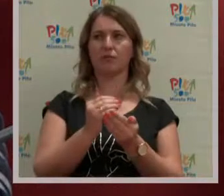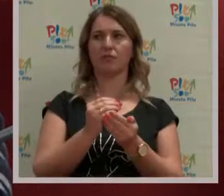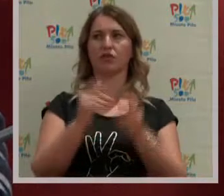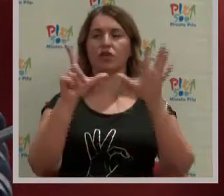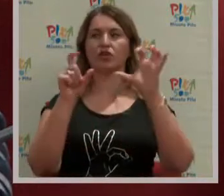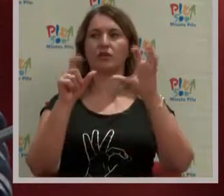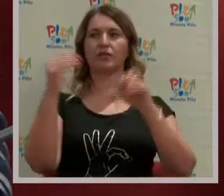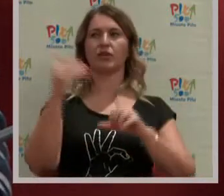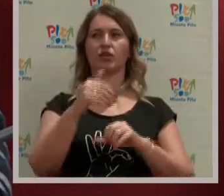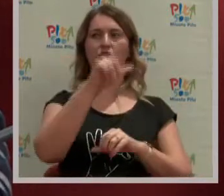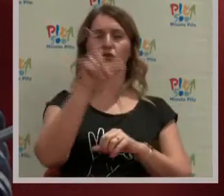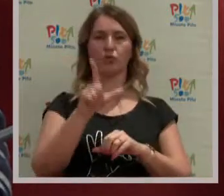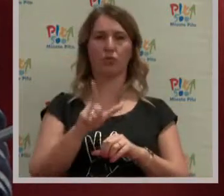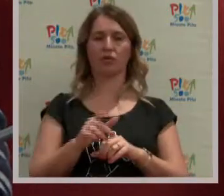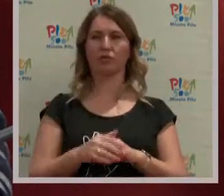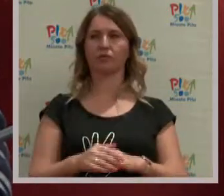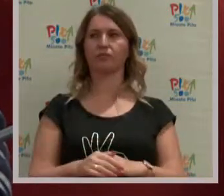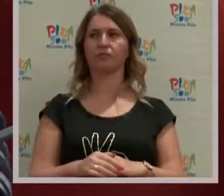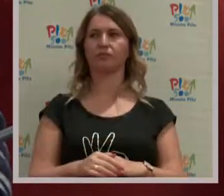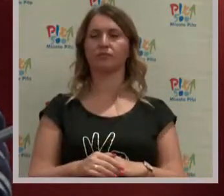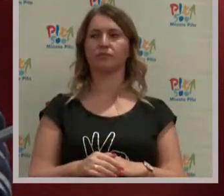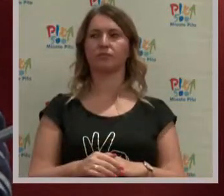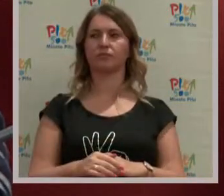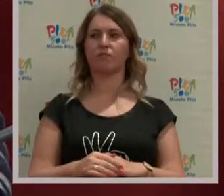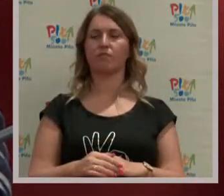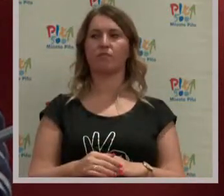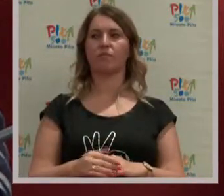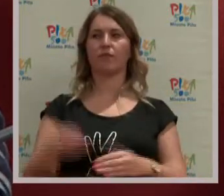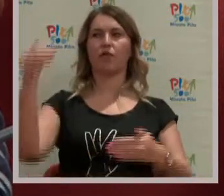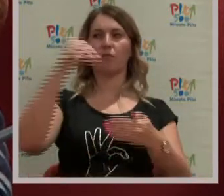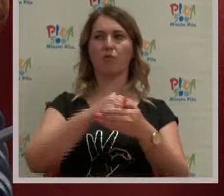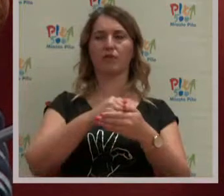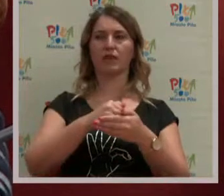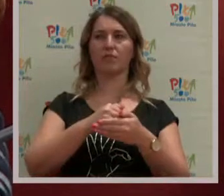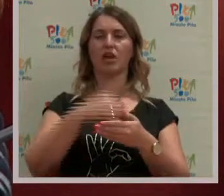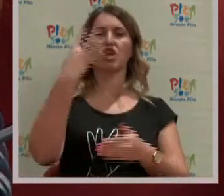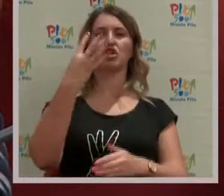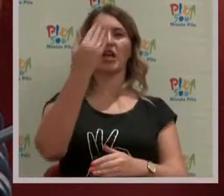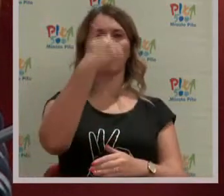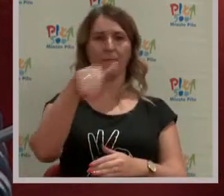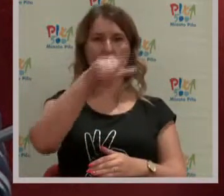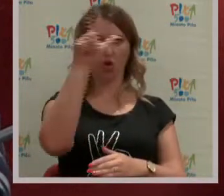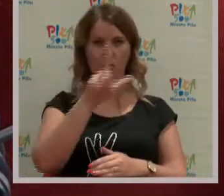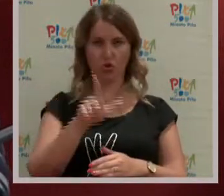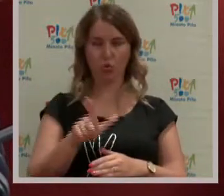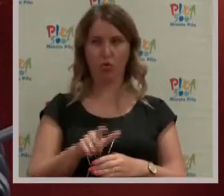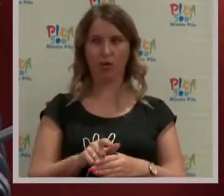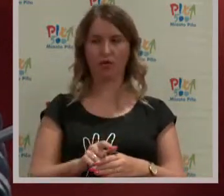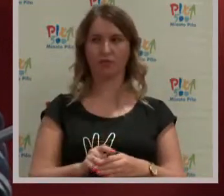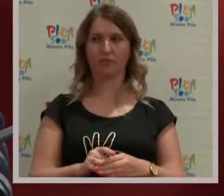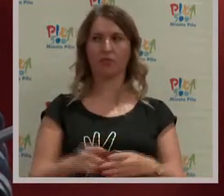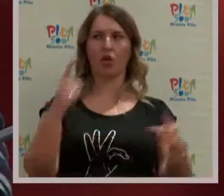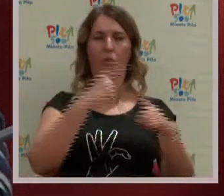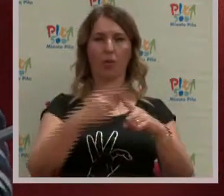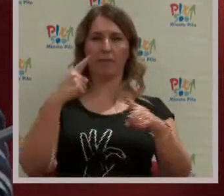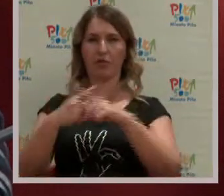700 tys. zł Wprowadzamy do budżetu kwotę 4 mln zł wynikających z